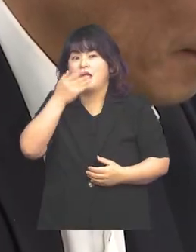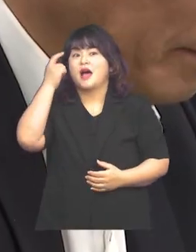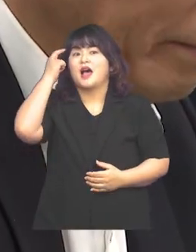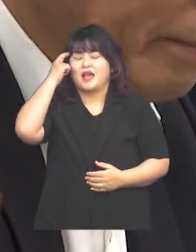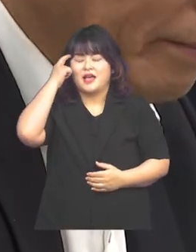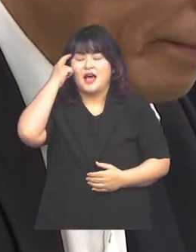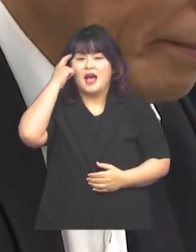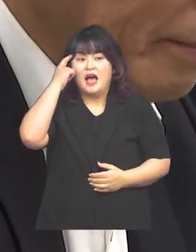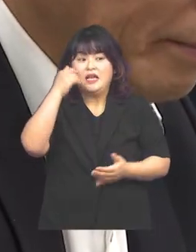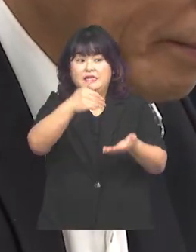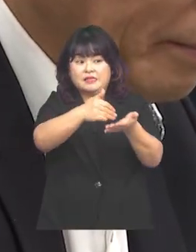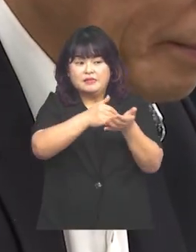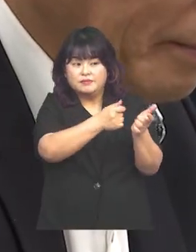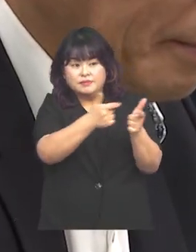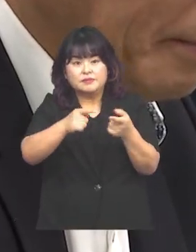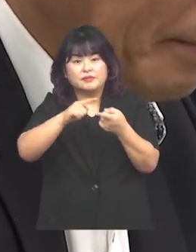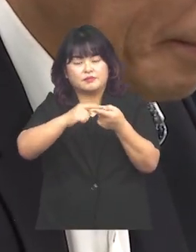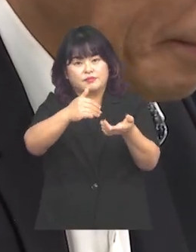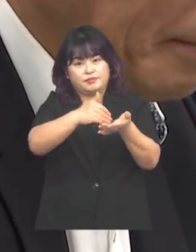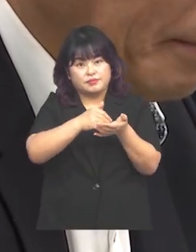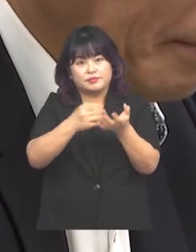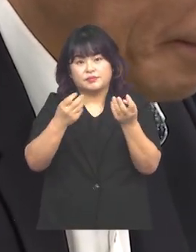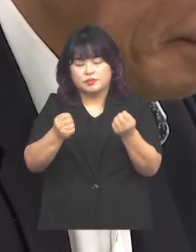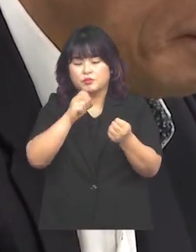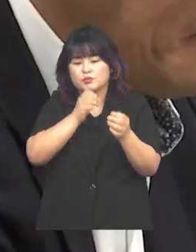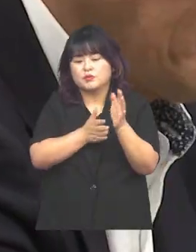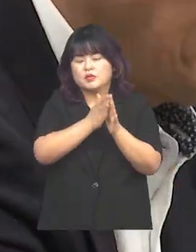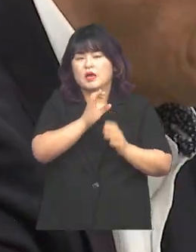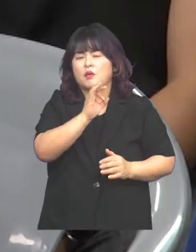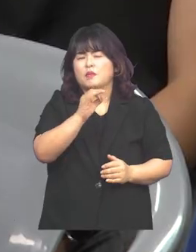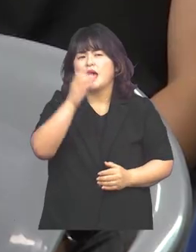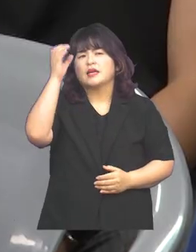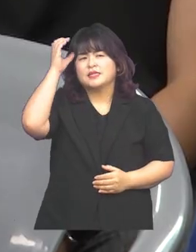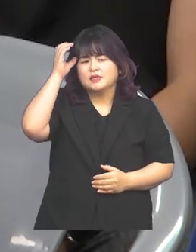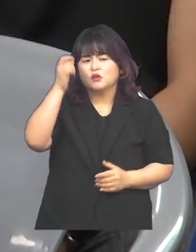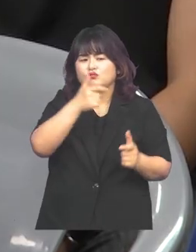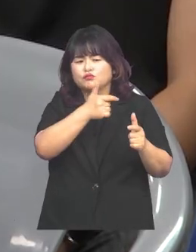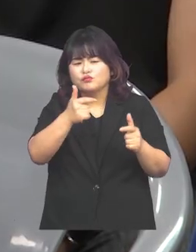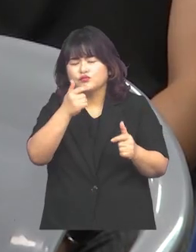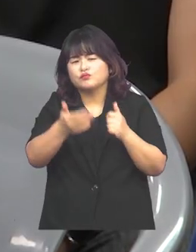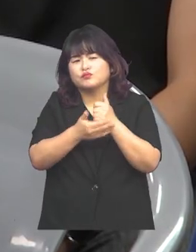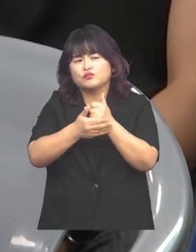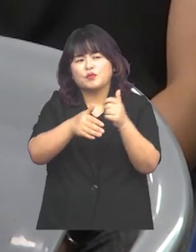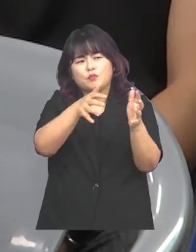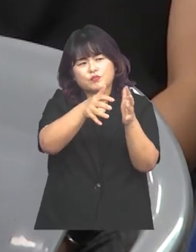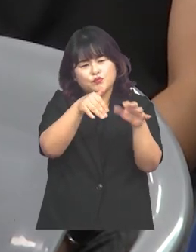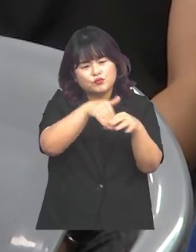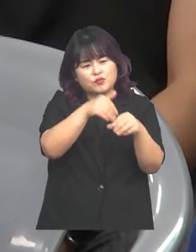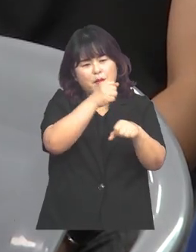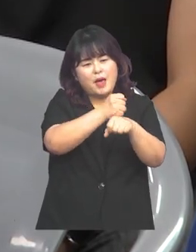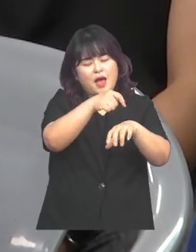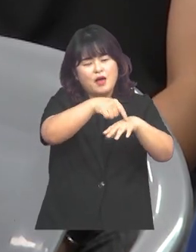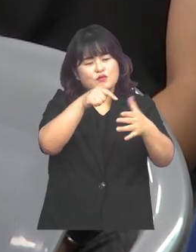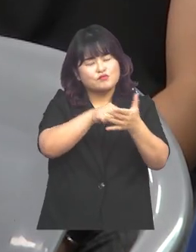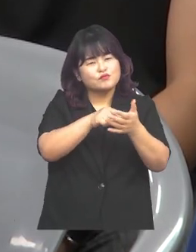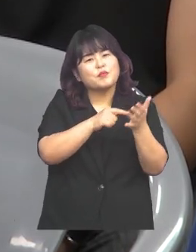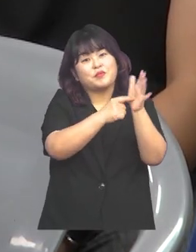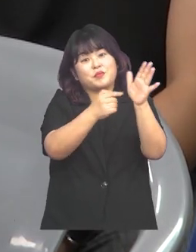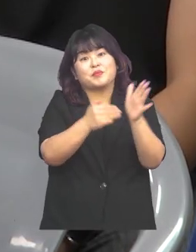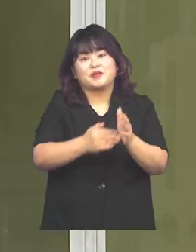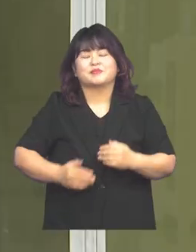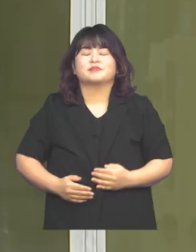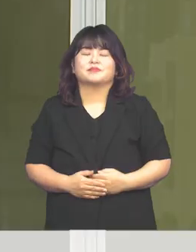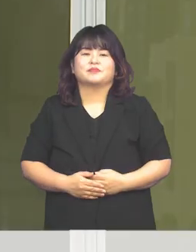서포터즈들은 다양한 의견과 건의사항을 제시하며 용인FC에 대한 기대감과 훌륭한 서포터즈 문화를 만들겠다는 의지를